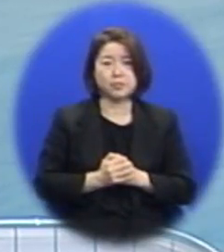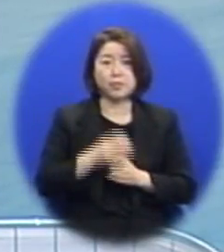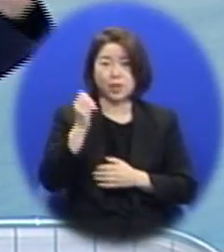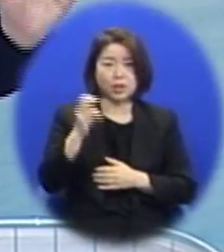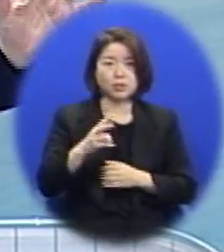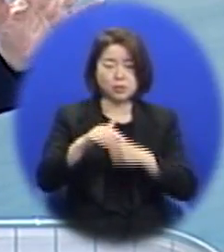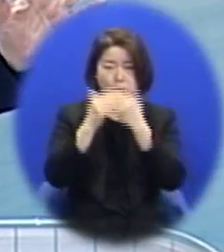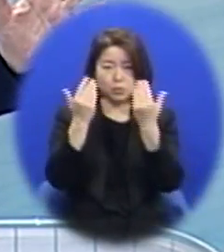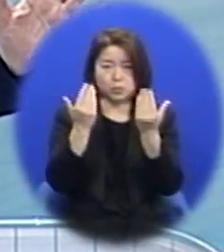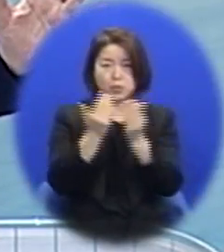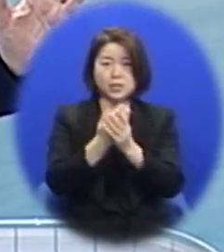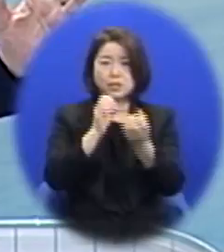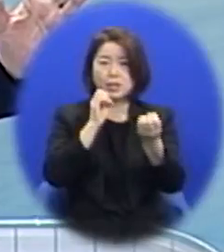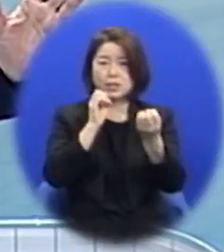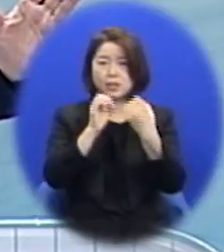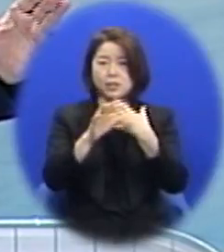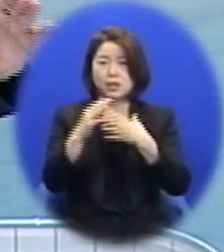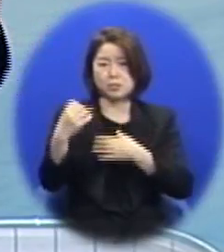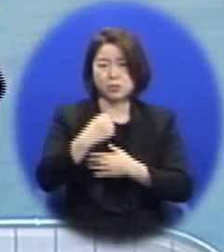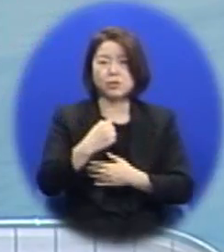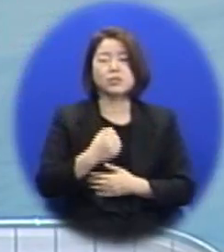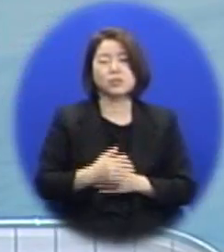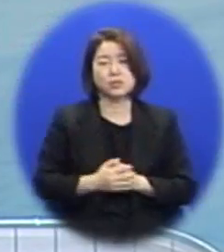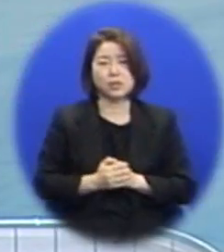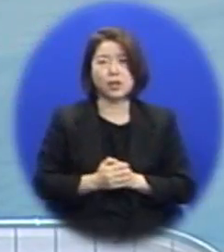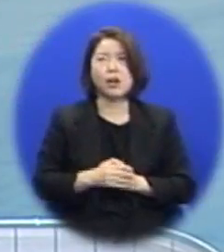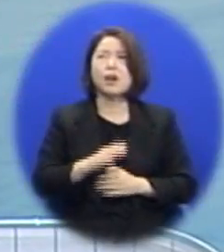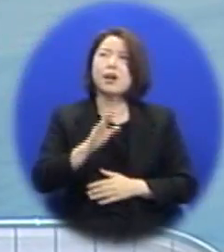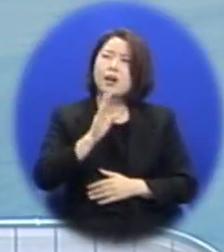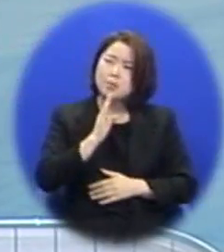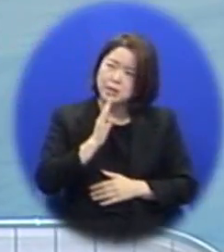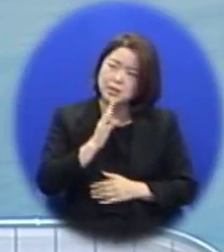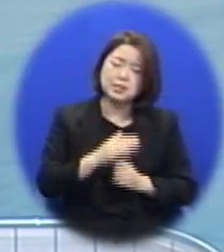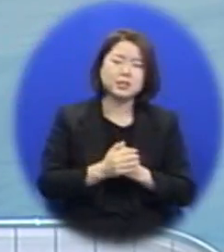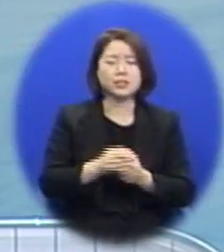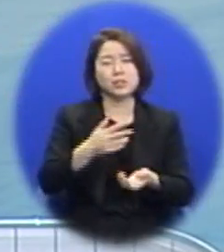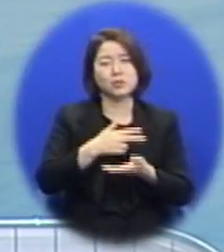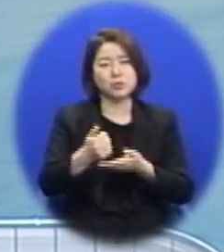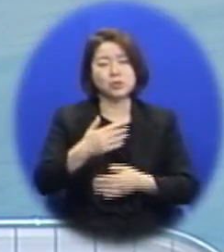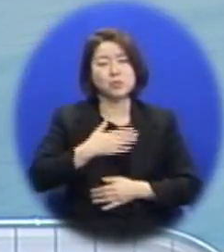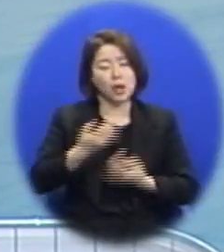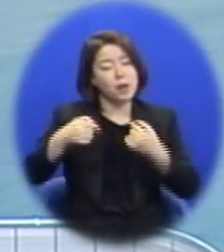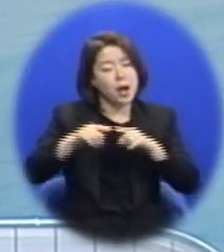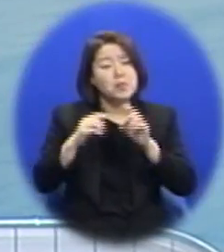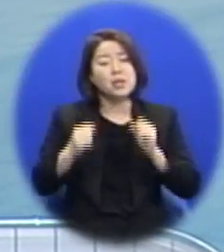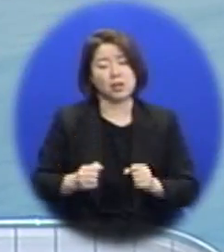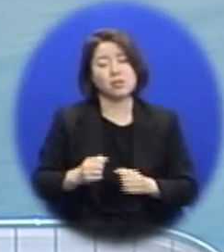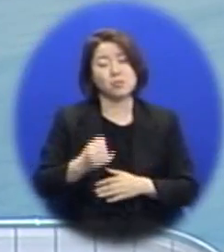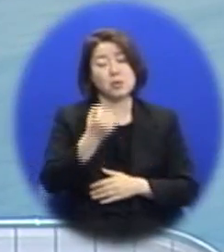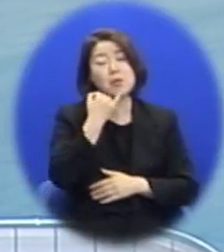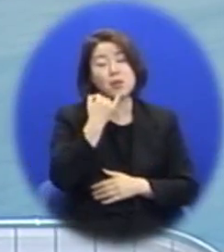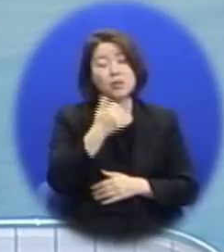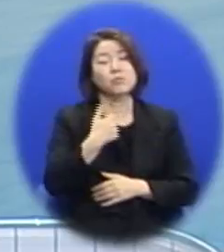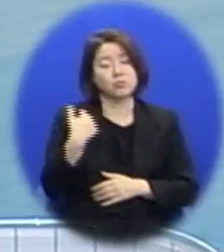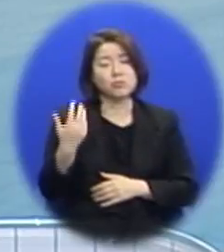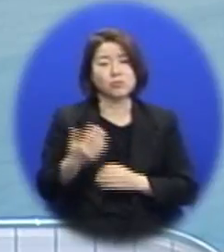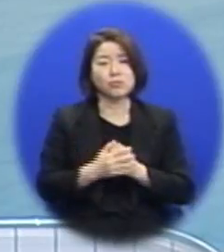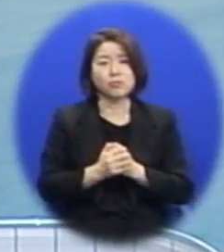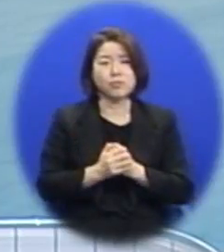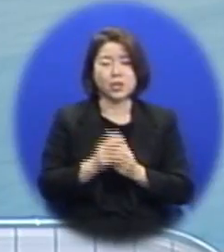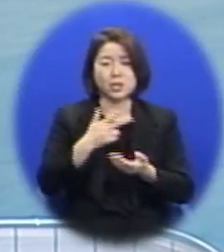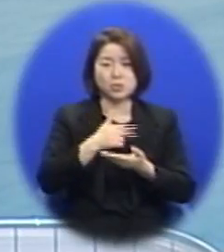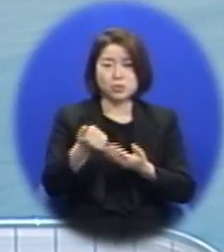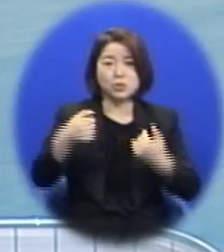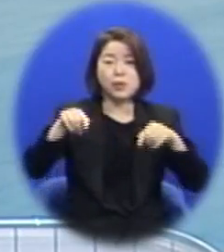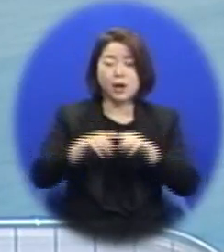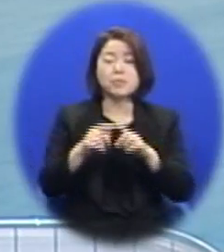그러고는 완전한 답을 얻었다. 그렇지, 주님이 나와 함께 계시면 된 거지 뭐. 주님과 함께 하는 거지.